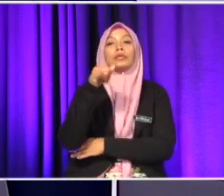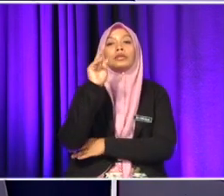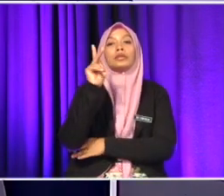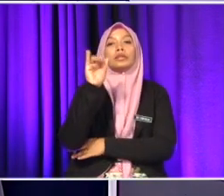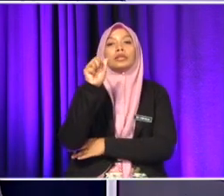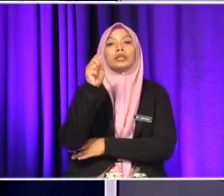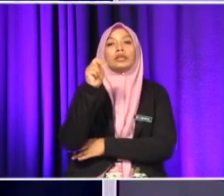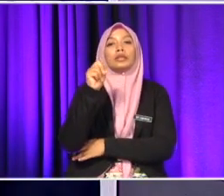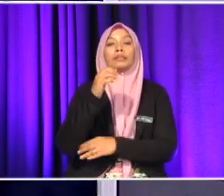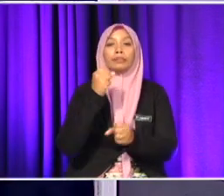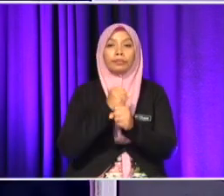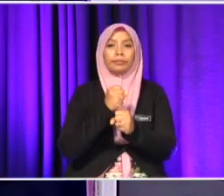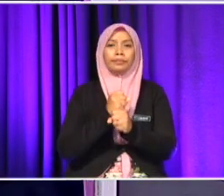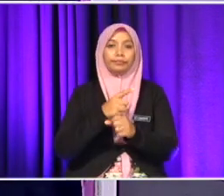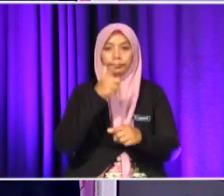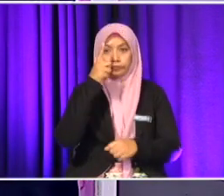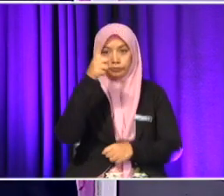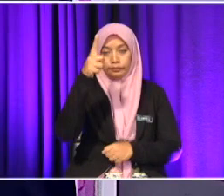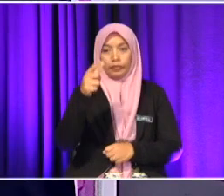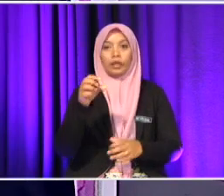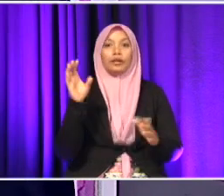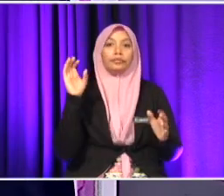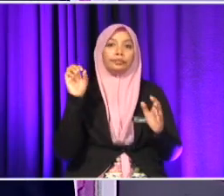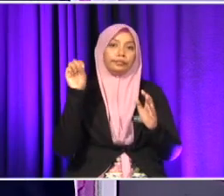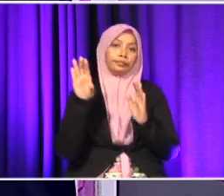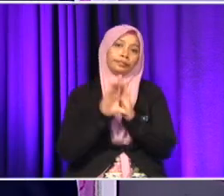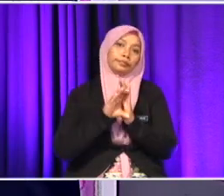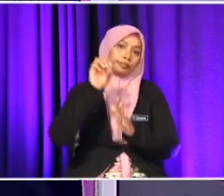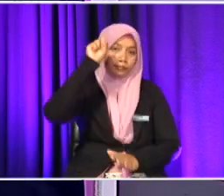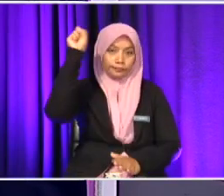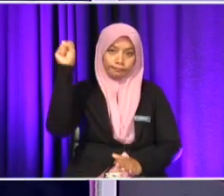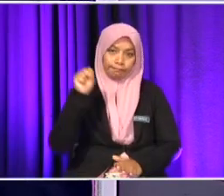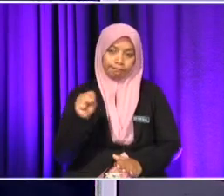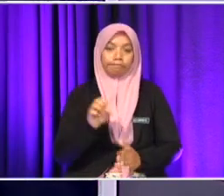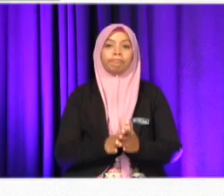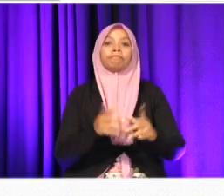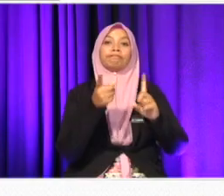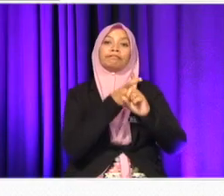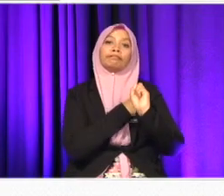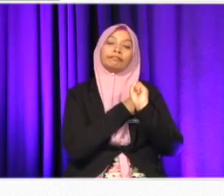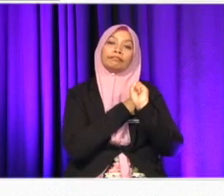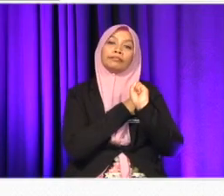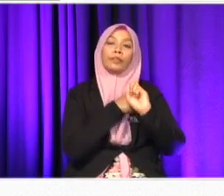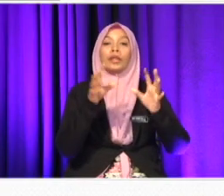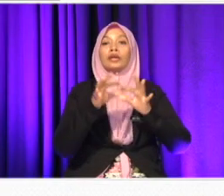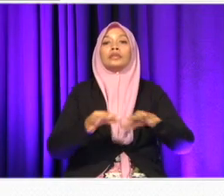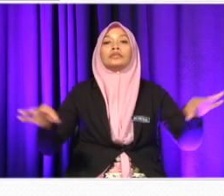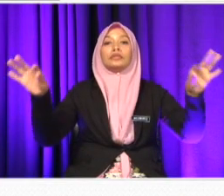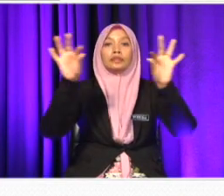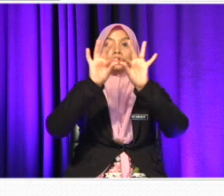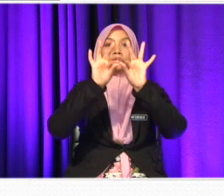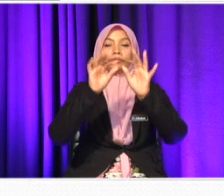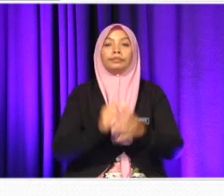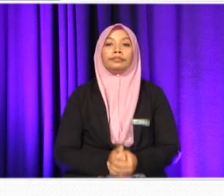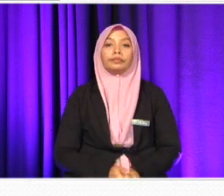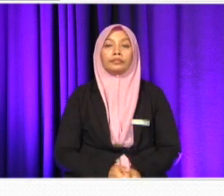kita lihat soal dan contoh soal respon terhadap terbuka Oke pertama Terangkan fungsi dan utama dan